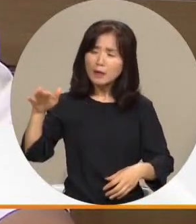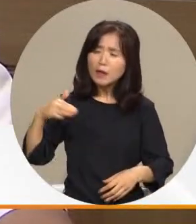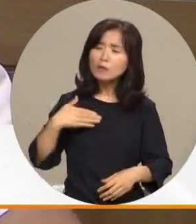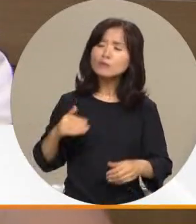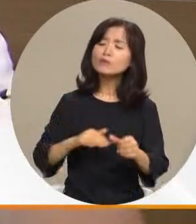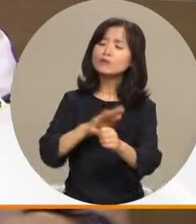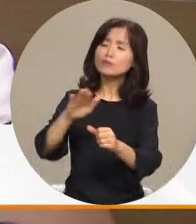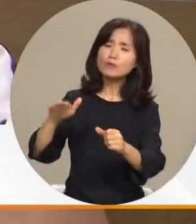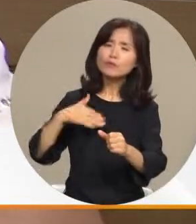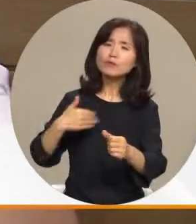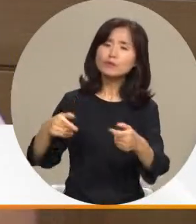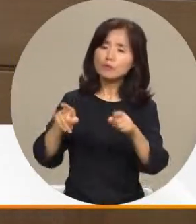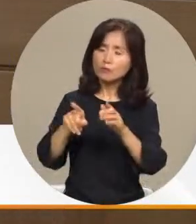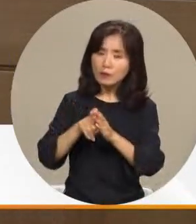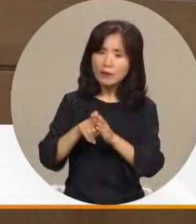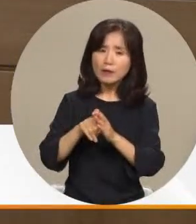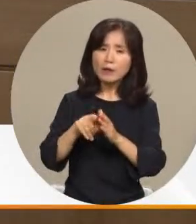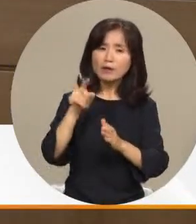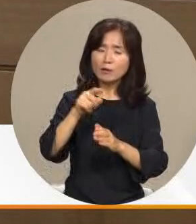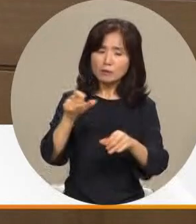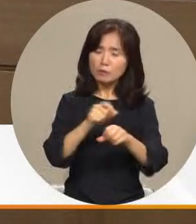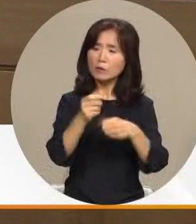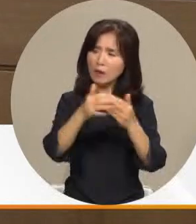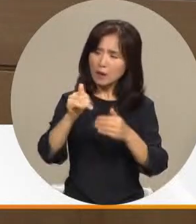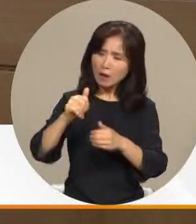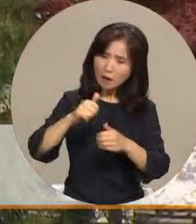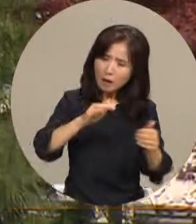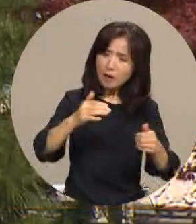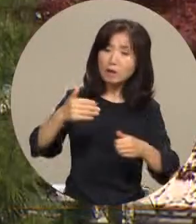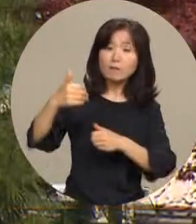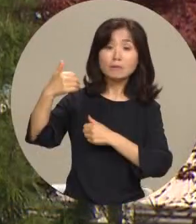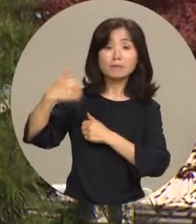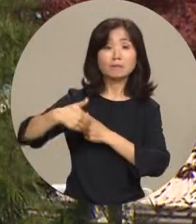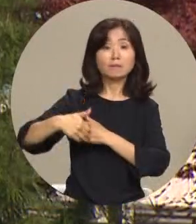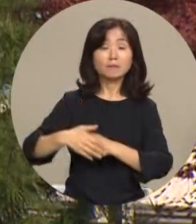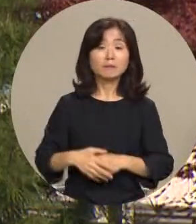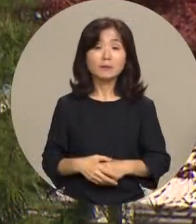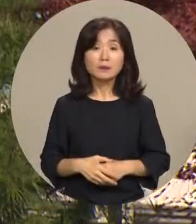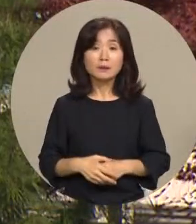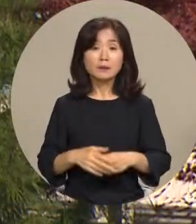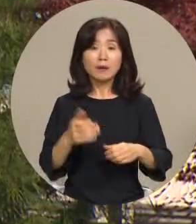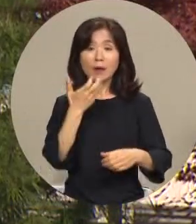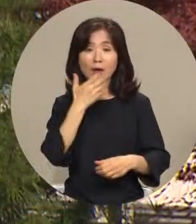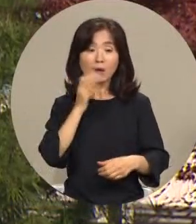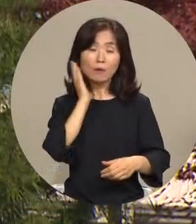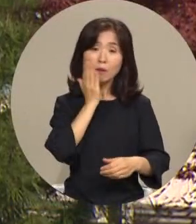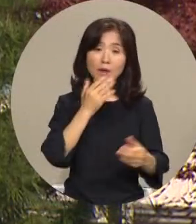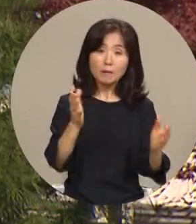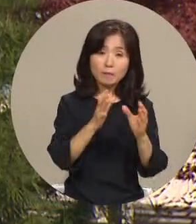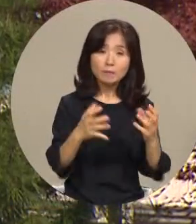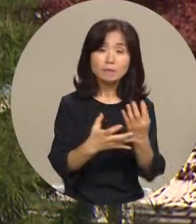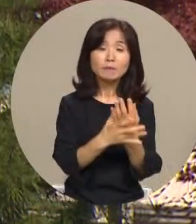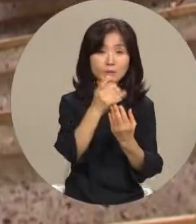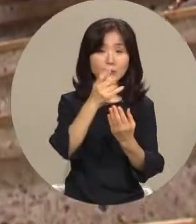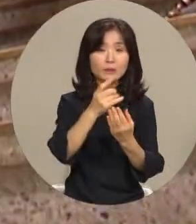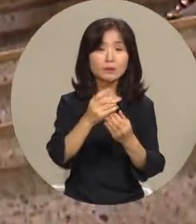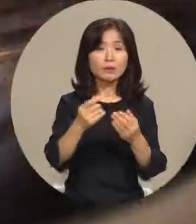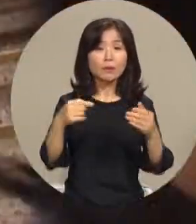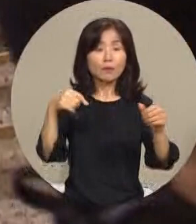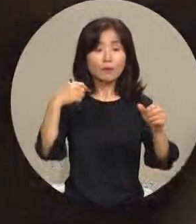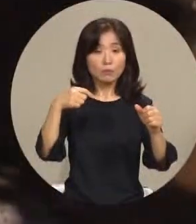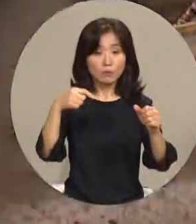저기 특수학급을 가면 안 될까 장애와 비장애 학생이 함께하는 통합교육을